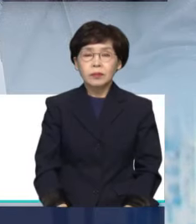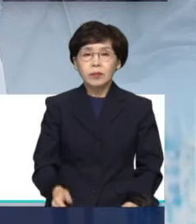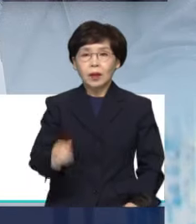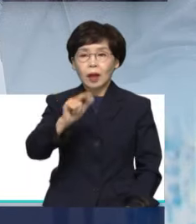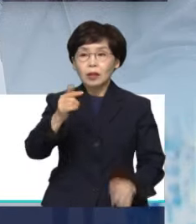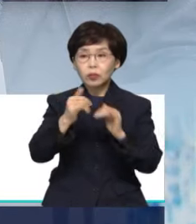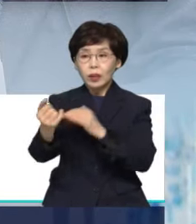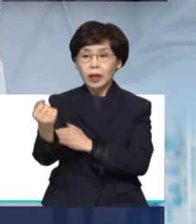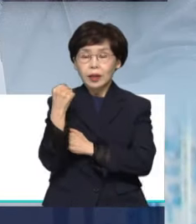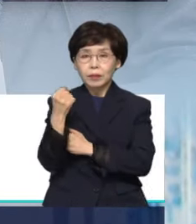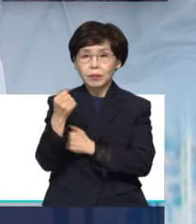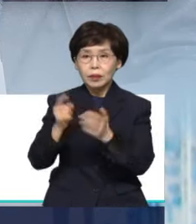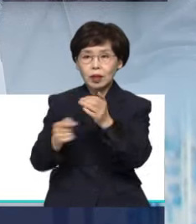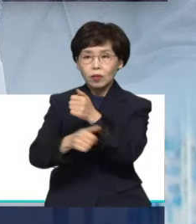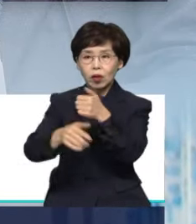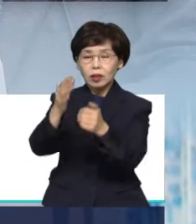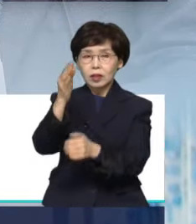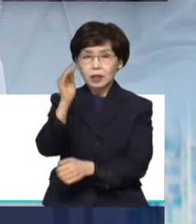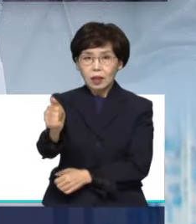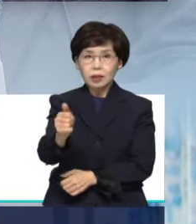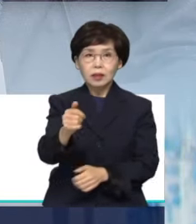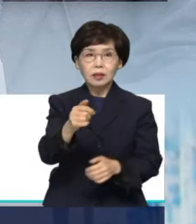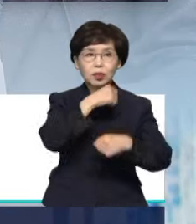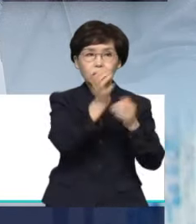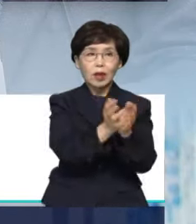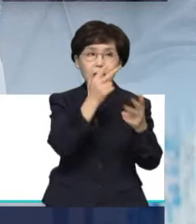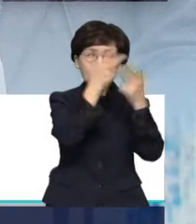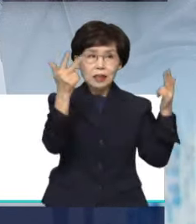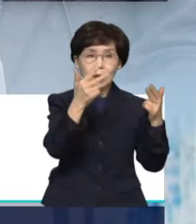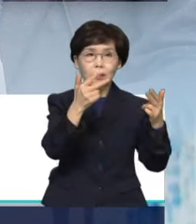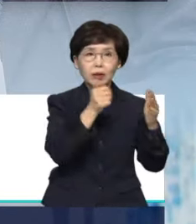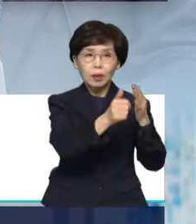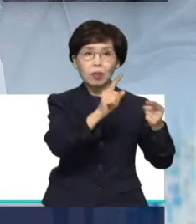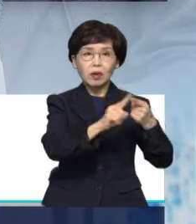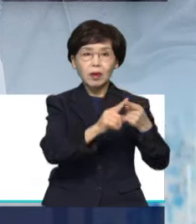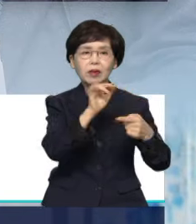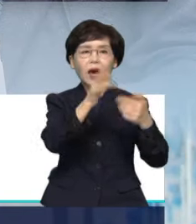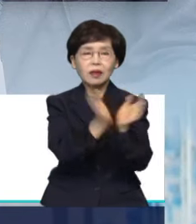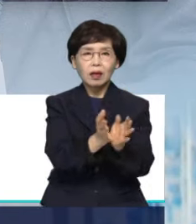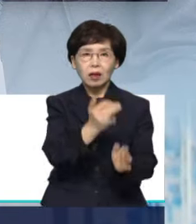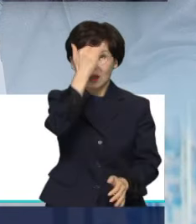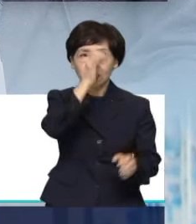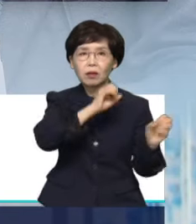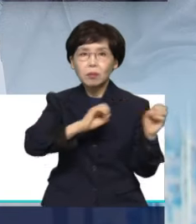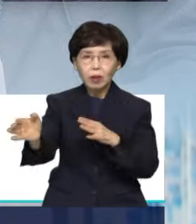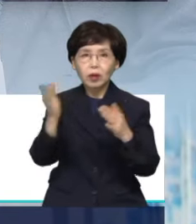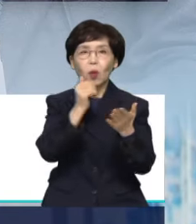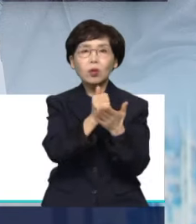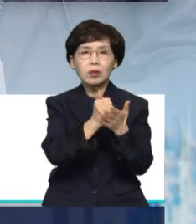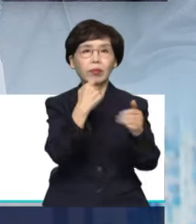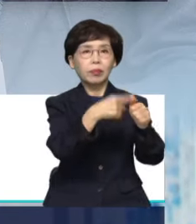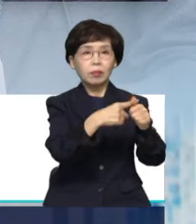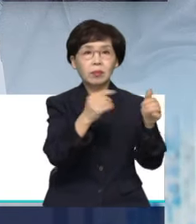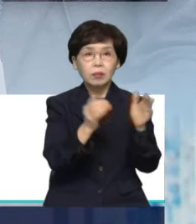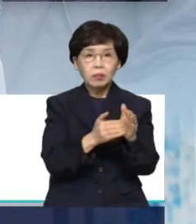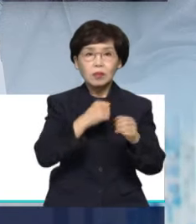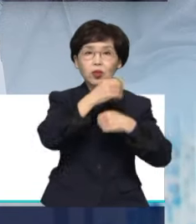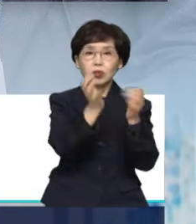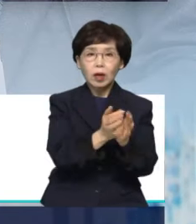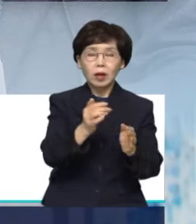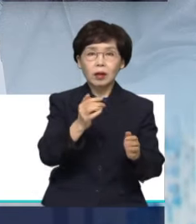한동훈 국민의힘 비대위원장은 민주당의 이재명 대표를 겨냥해서 야당이야말로 패륜 공천이라고 비난했습니다. 민주당은